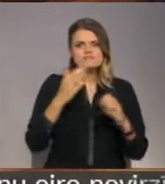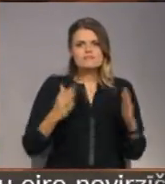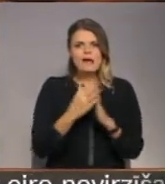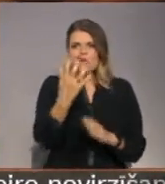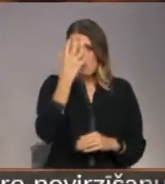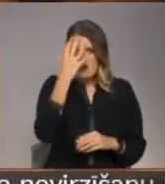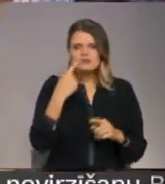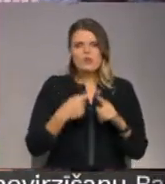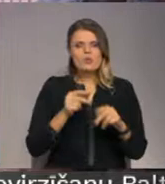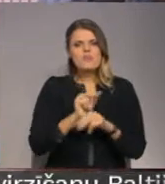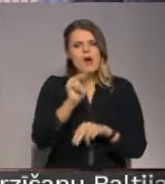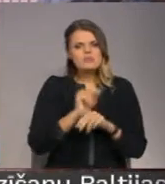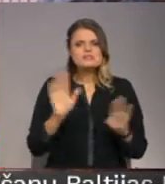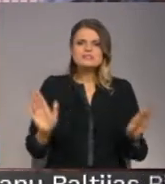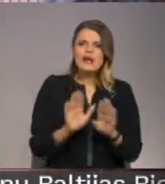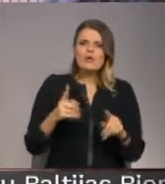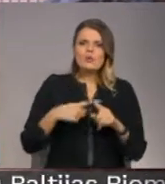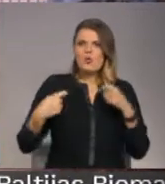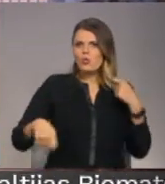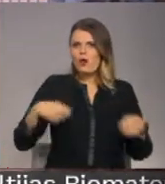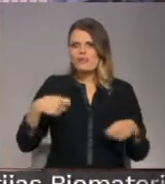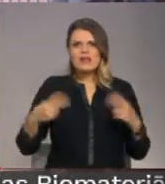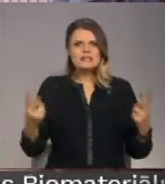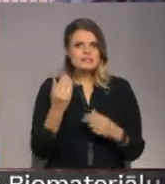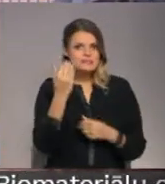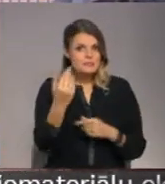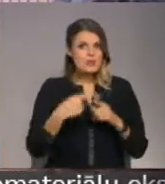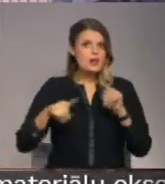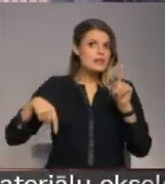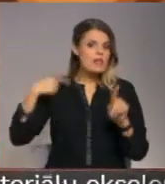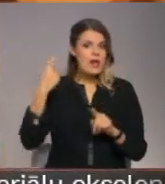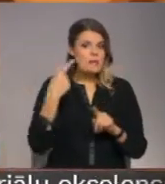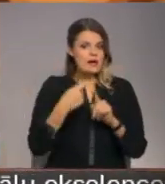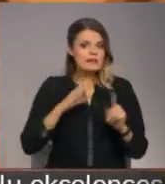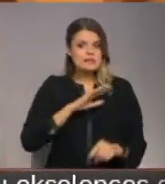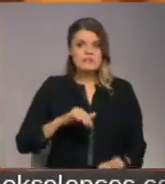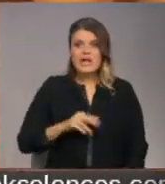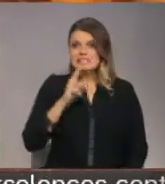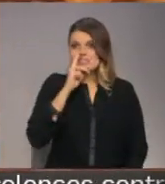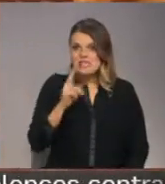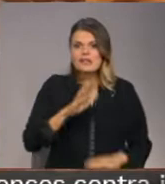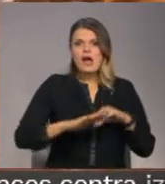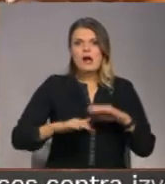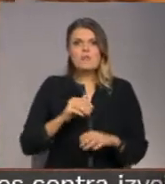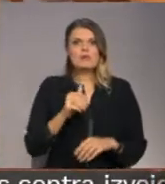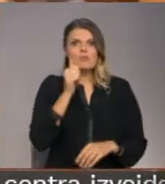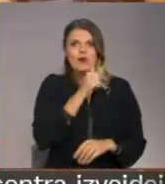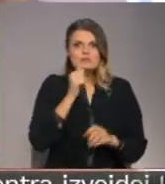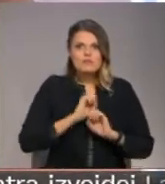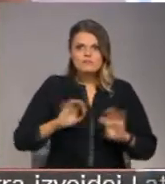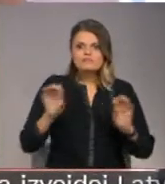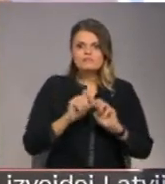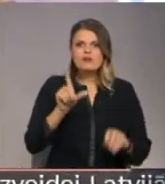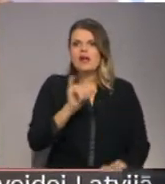un rotaļāsiešanu. Savukārt nākamajā reizē jau pēc nedēļas folkloras tradīciju interesentiem amata noslēpumus atklās